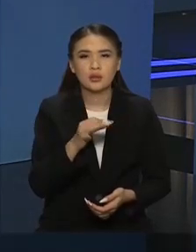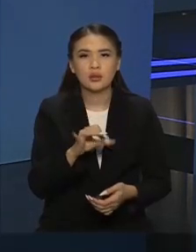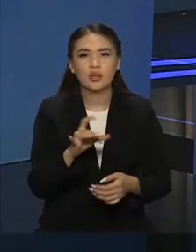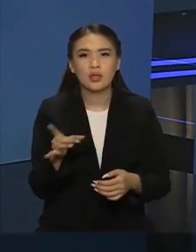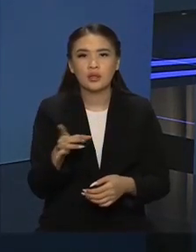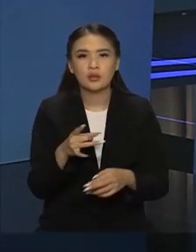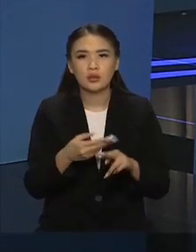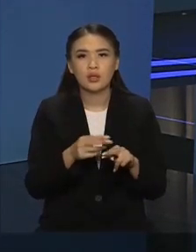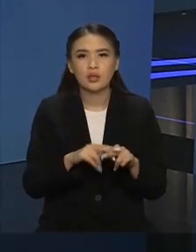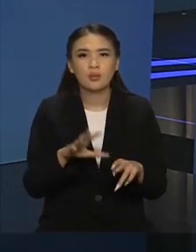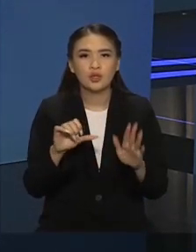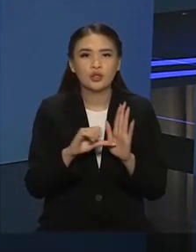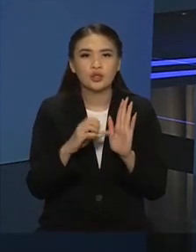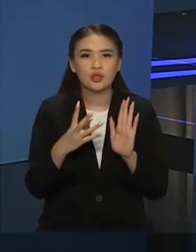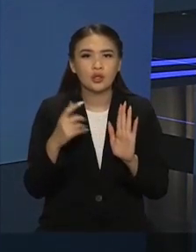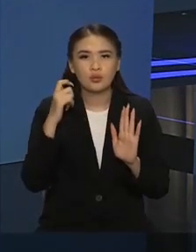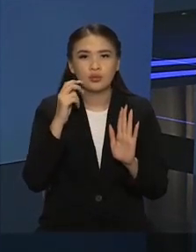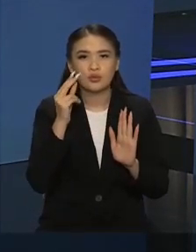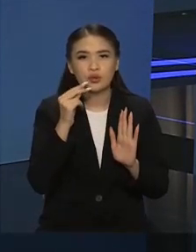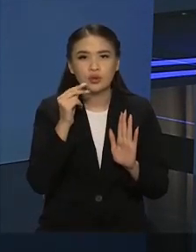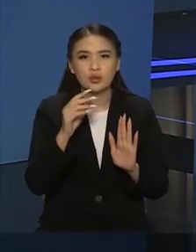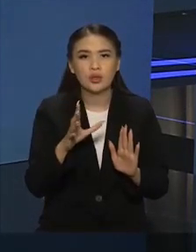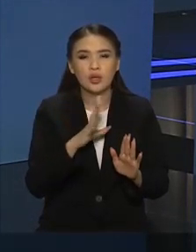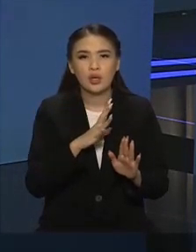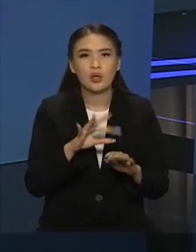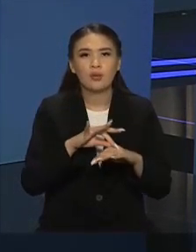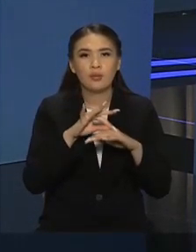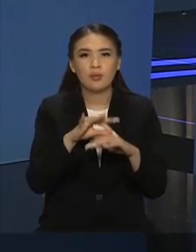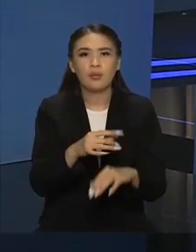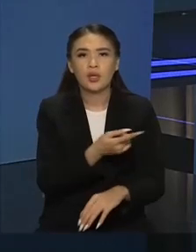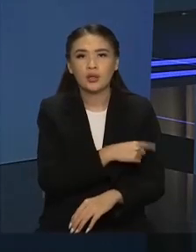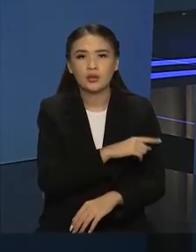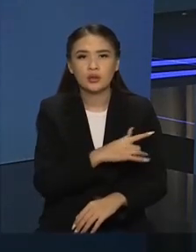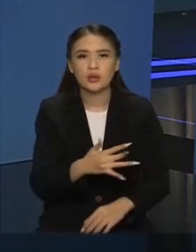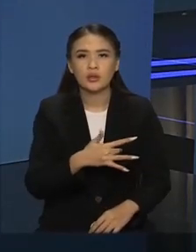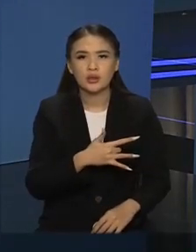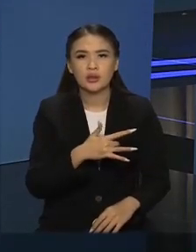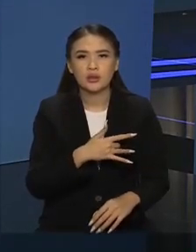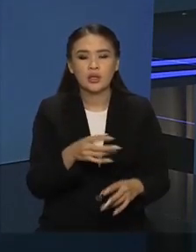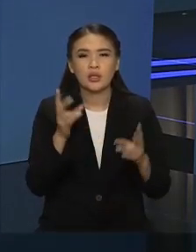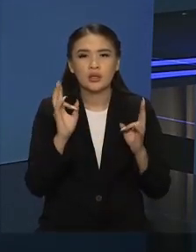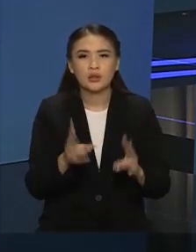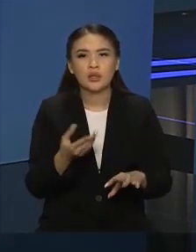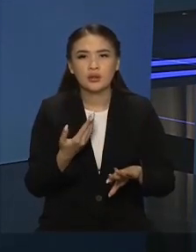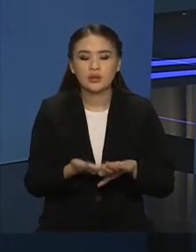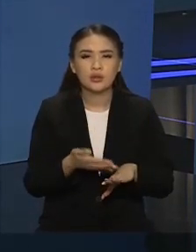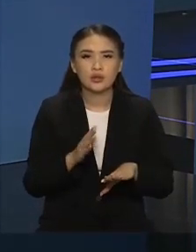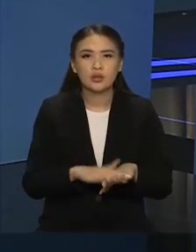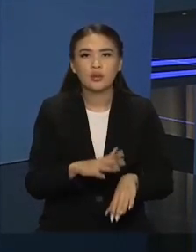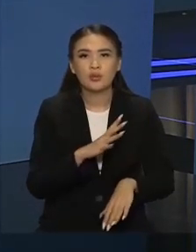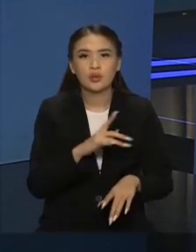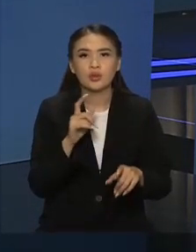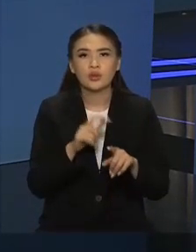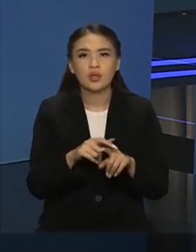накануне происшествия 64-летнего мужчину доставили в больницу с сердечным приступом в крайне тяжелом состоянии. По